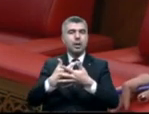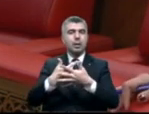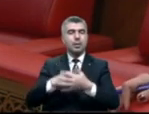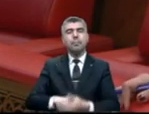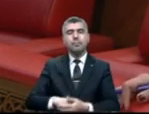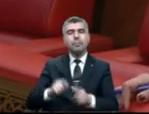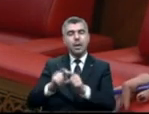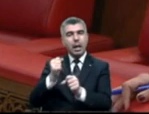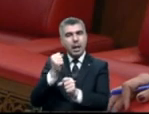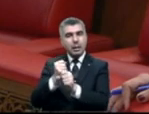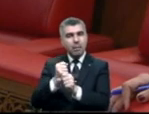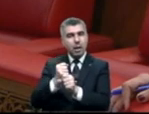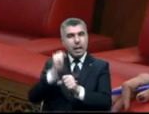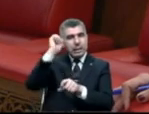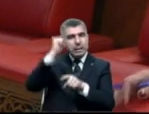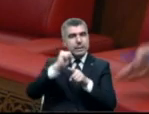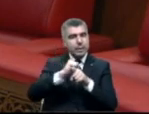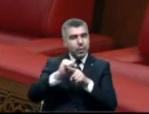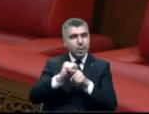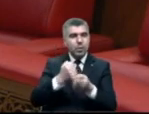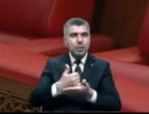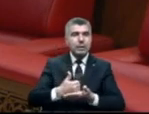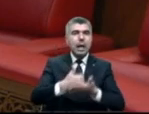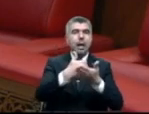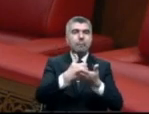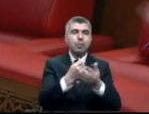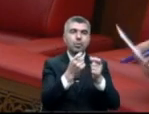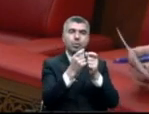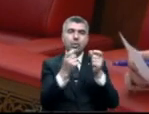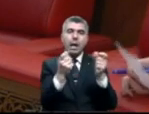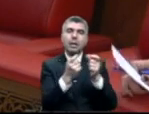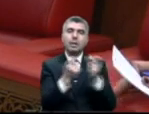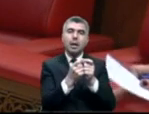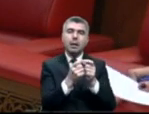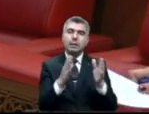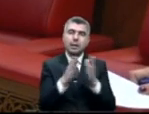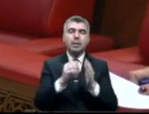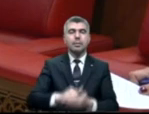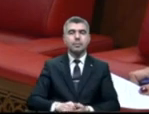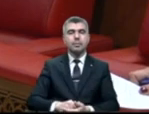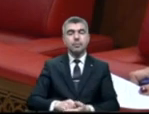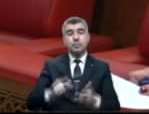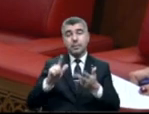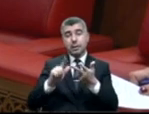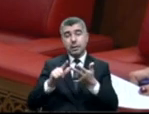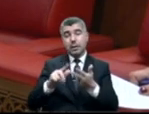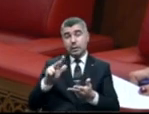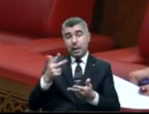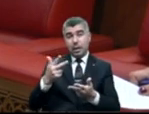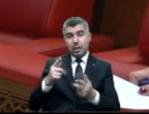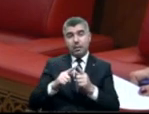بينها التشغيل والتكوين ودعم المقاولة الصغرى من أجل بلوغ هدف الإدماج الاقتصادي. المدخل الثالث هو